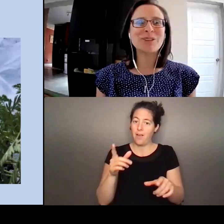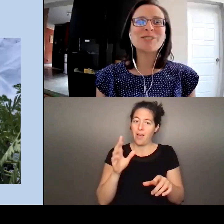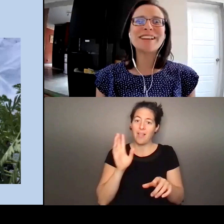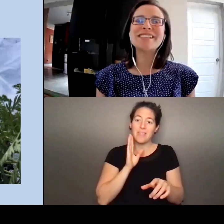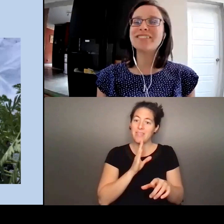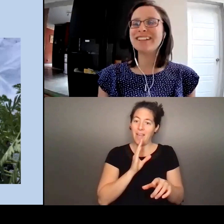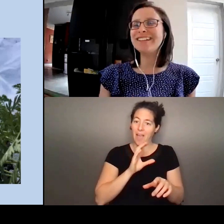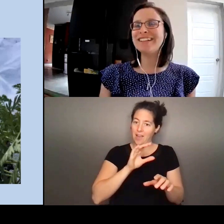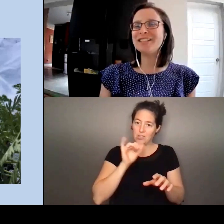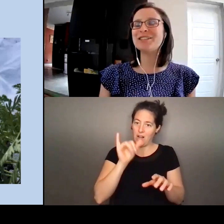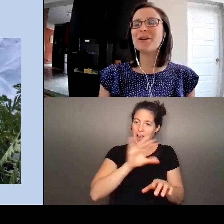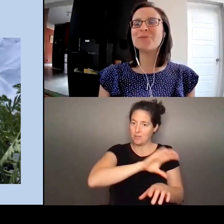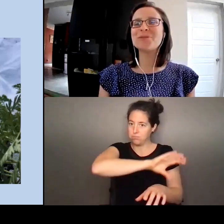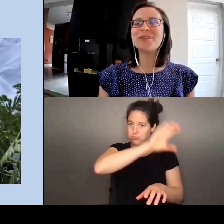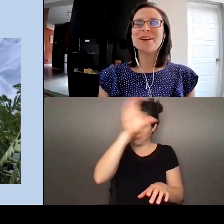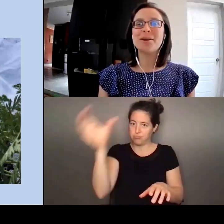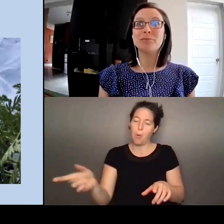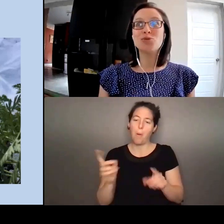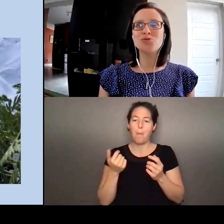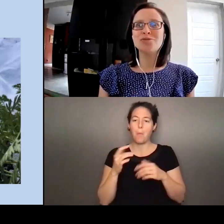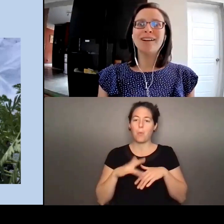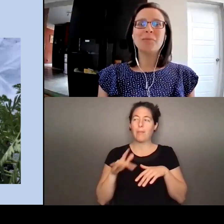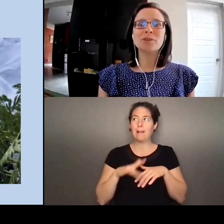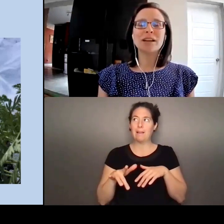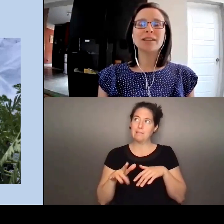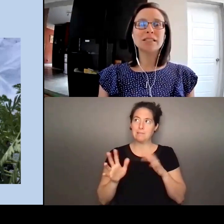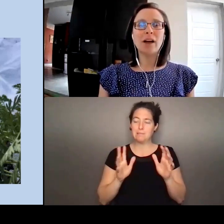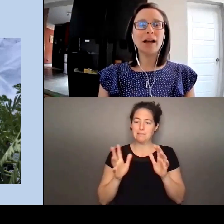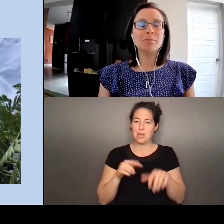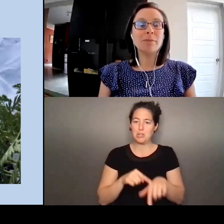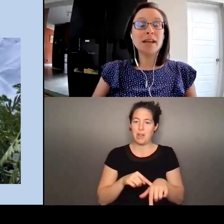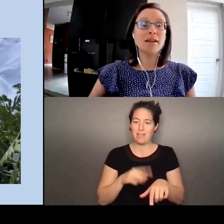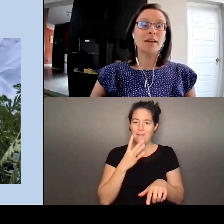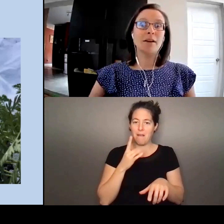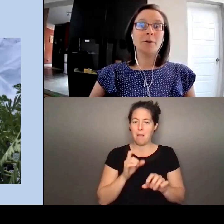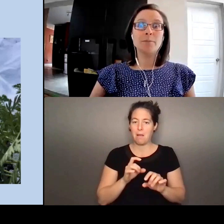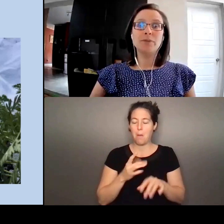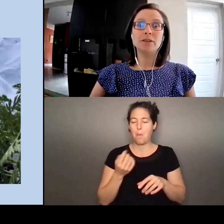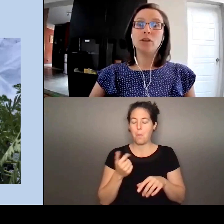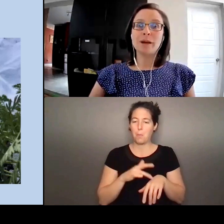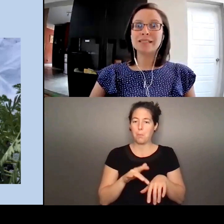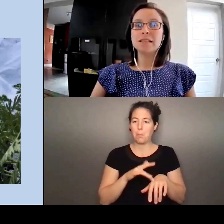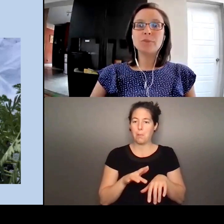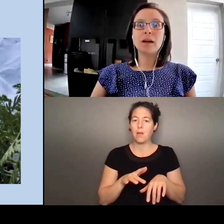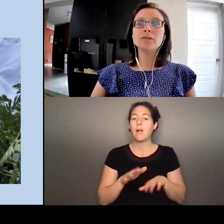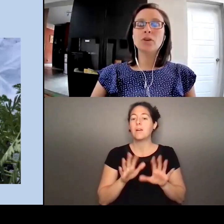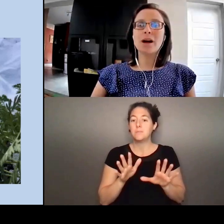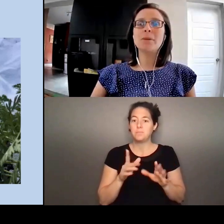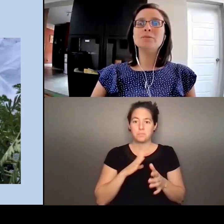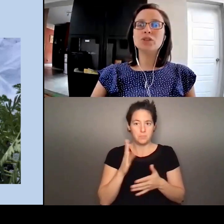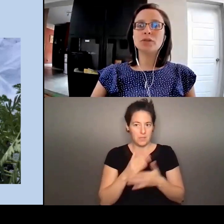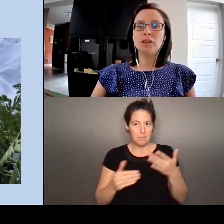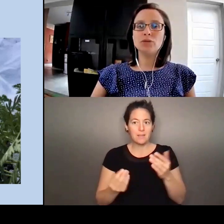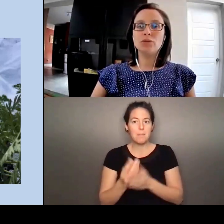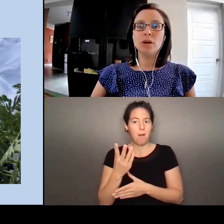sur mon tunnel. J'avais négligé un peu, beaucoup, mon jardin d'hiver, mais il y a une partie des plantes qui ont quand